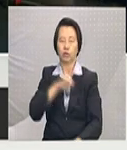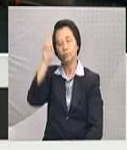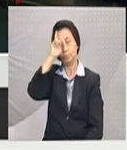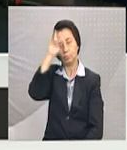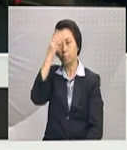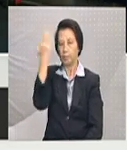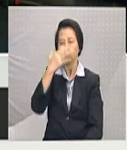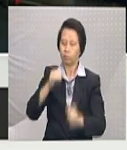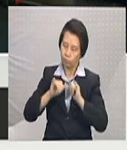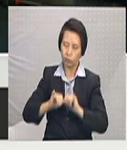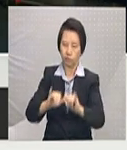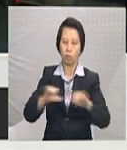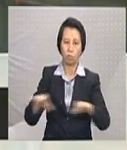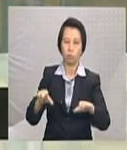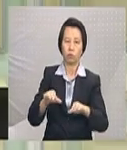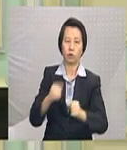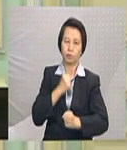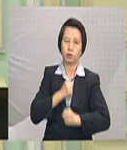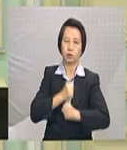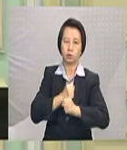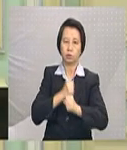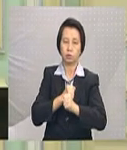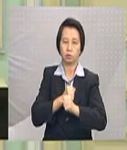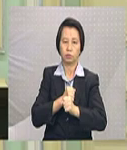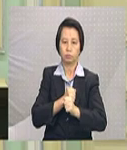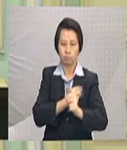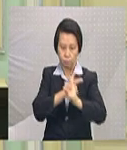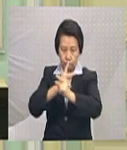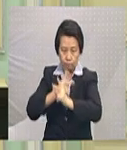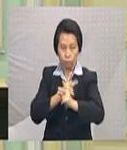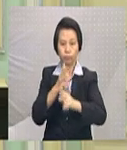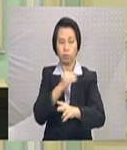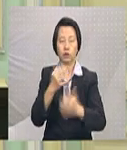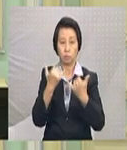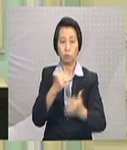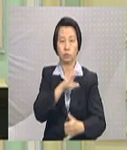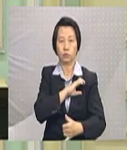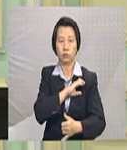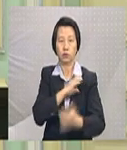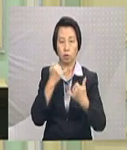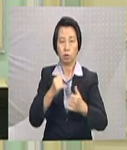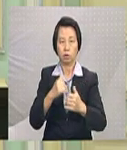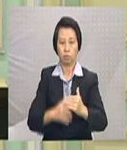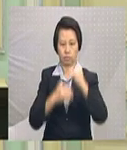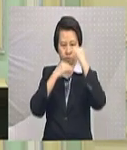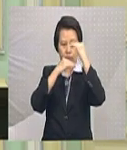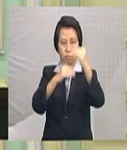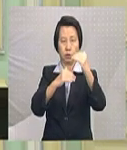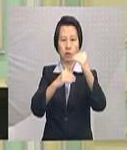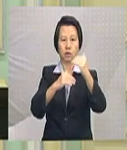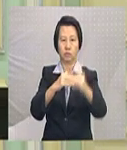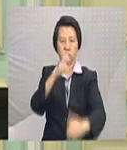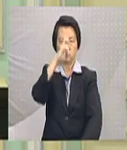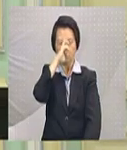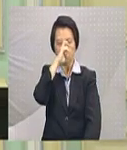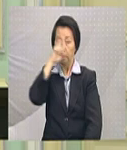biasa meneruskan tindakan-tindakan mereka dan tindakan mereka kini adalah di tahap